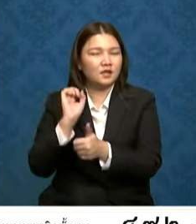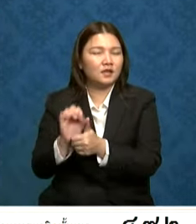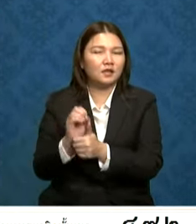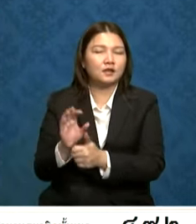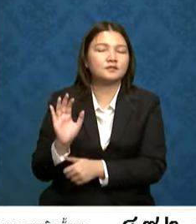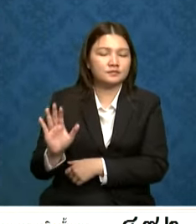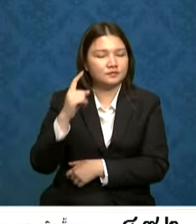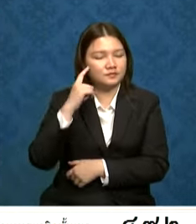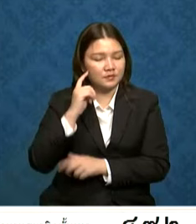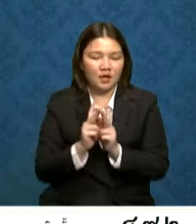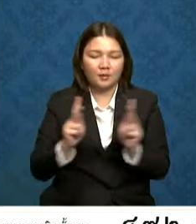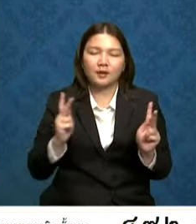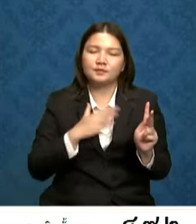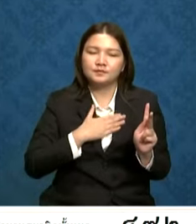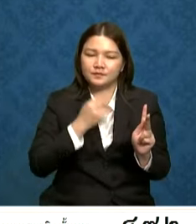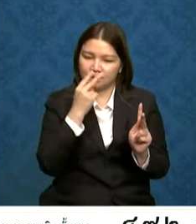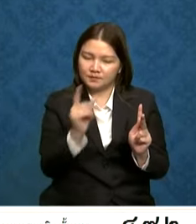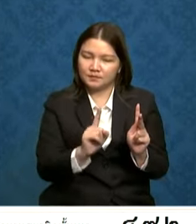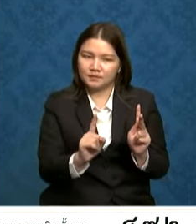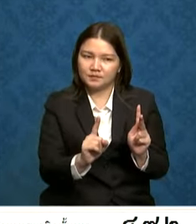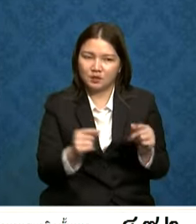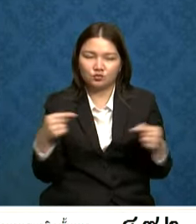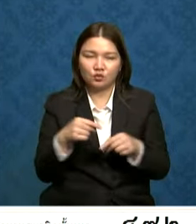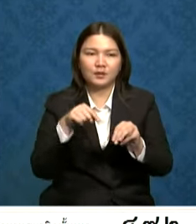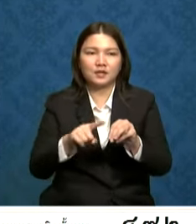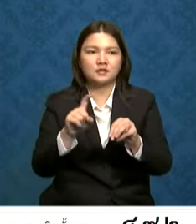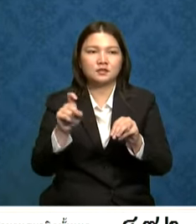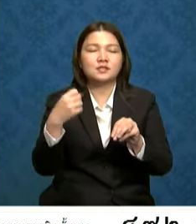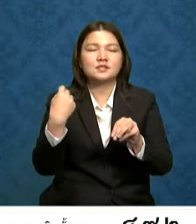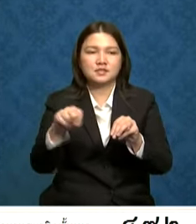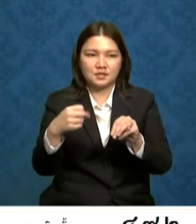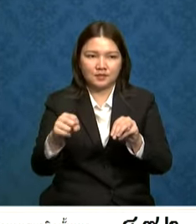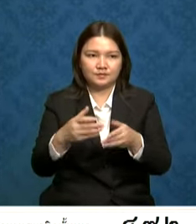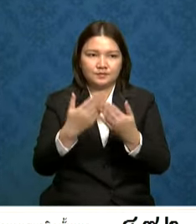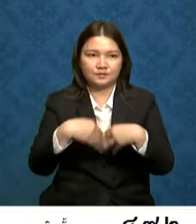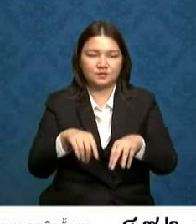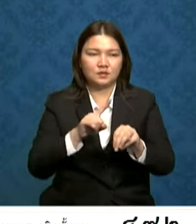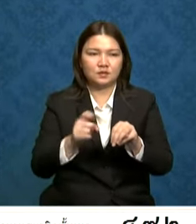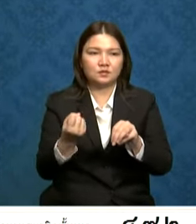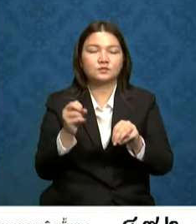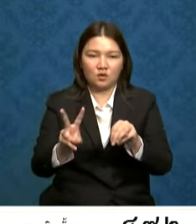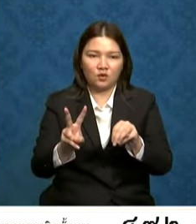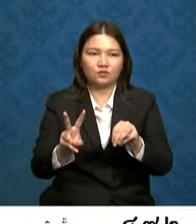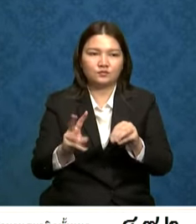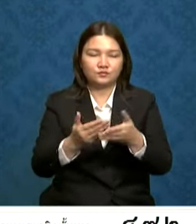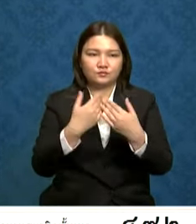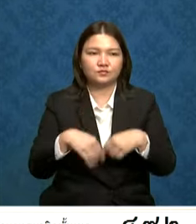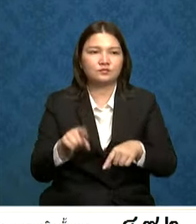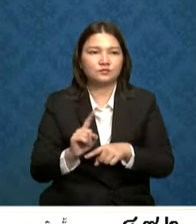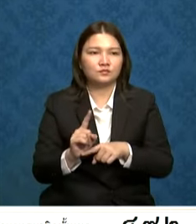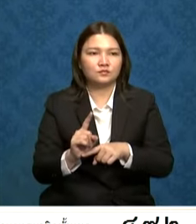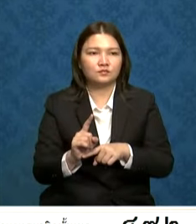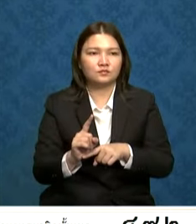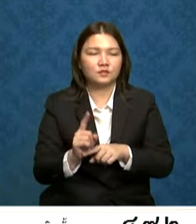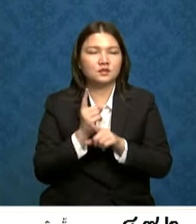ที่เห็นว่าความผิดตามมาตรา 110ความผิดตามมาตรา 112ประมวลกฎหมาย